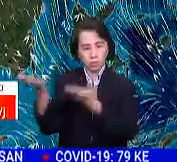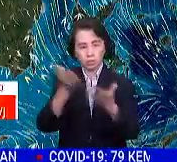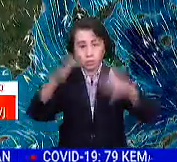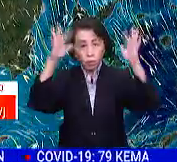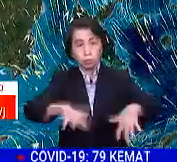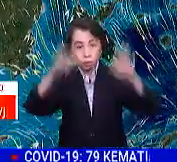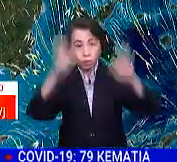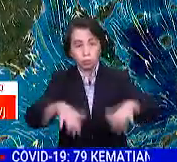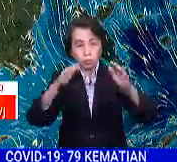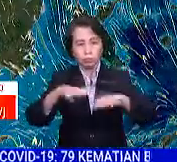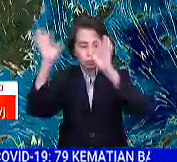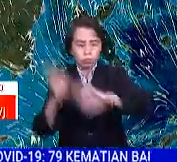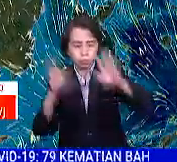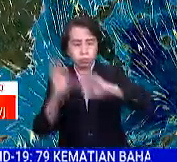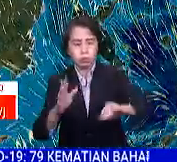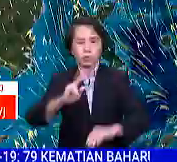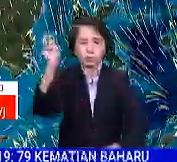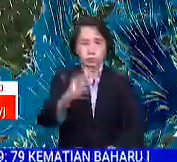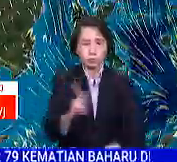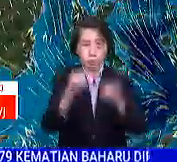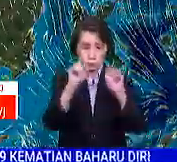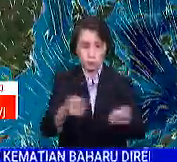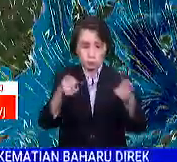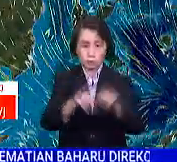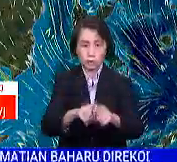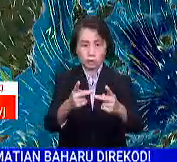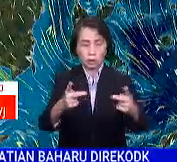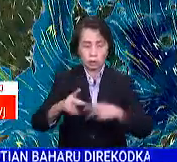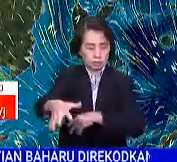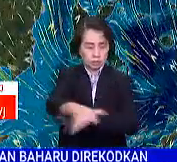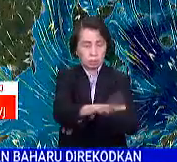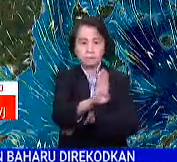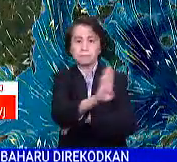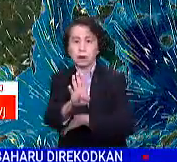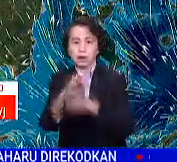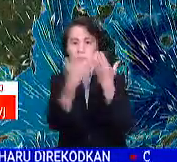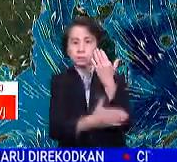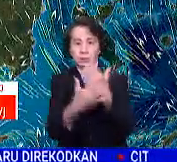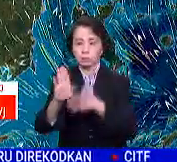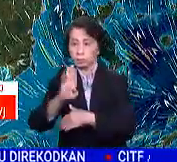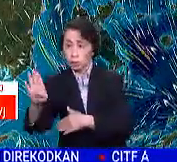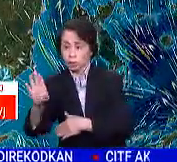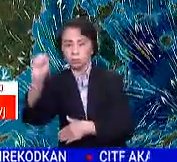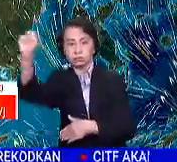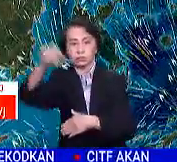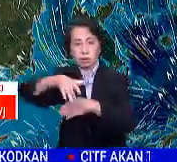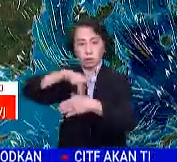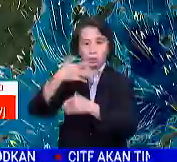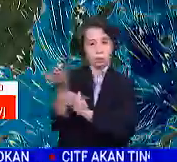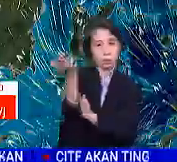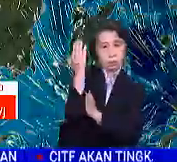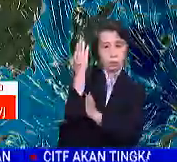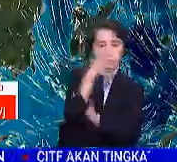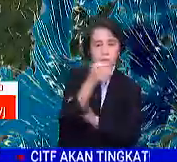hujan lebat, angin kencang dan petir boleh berlaku di kawasan pantai barat Semenanjung dan juga barat Sabah pada awal pagi